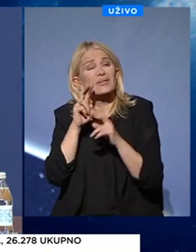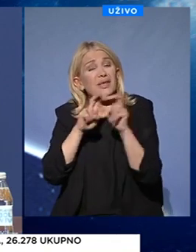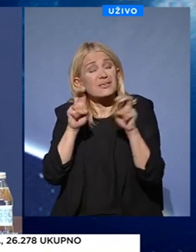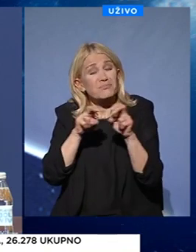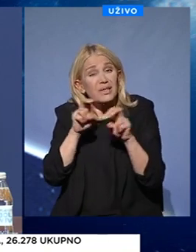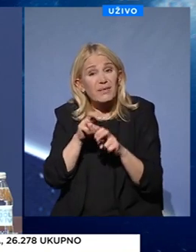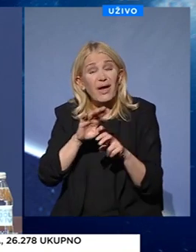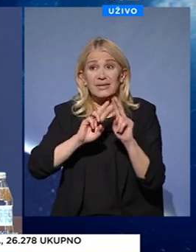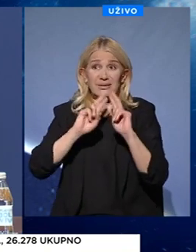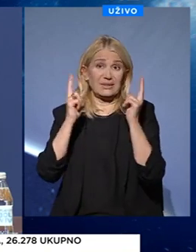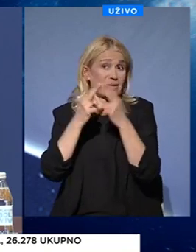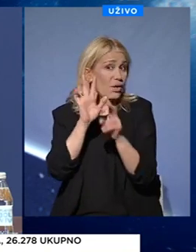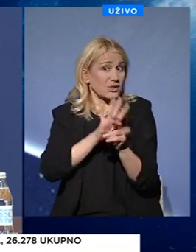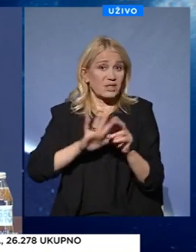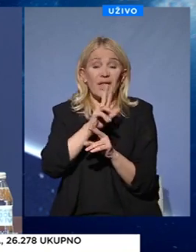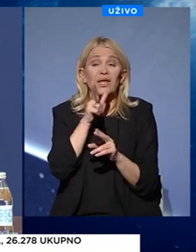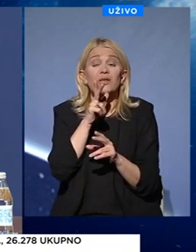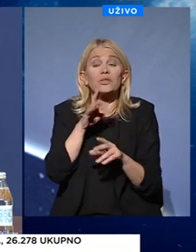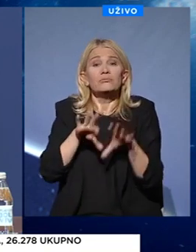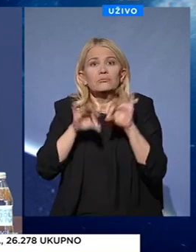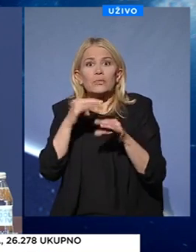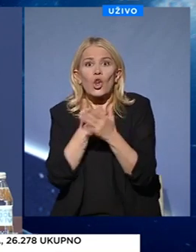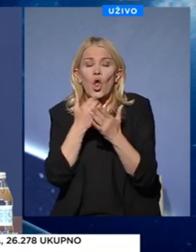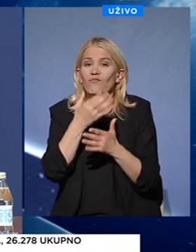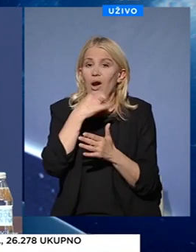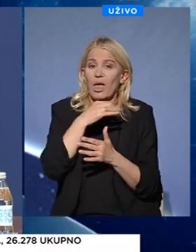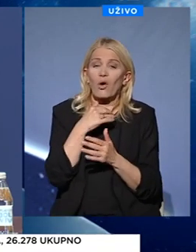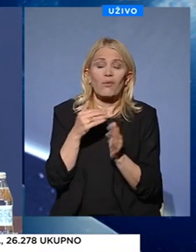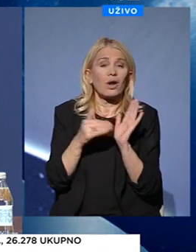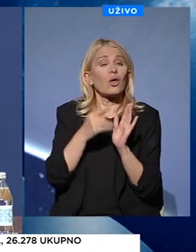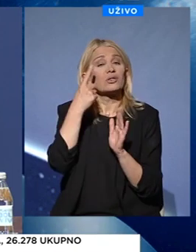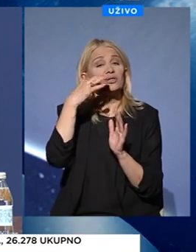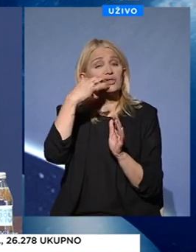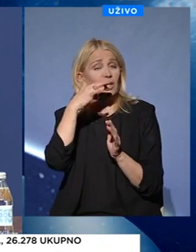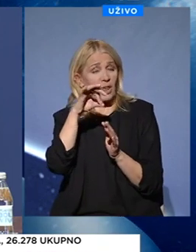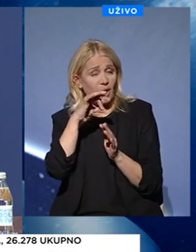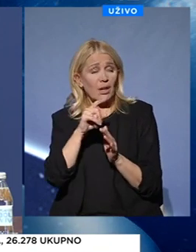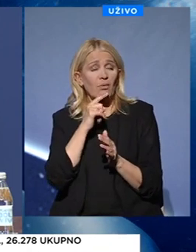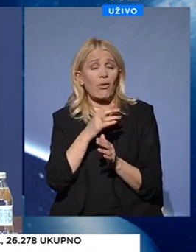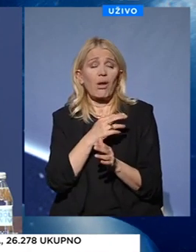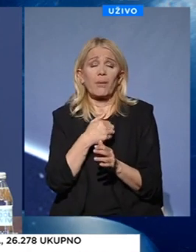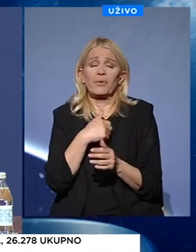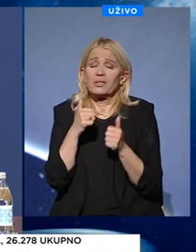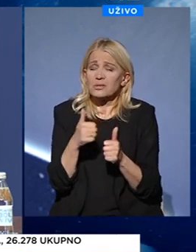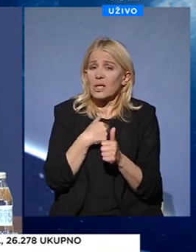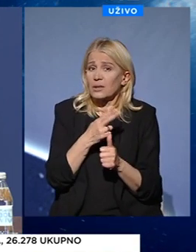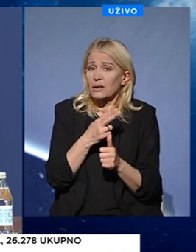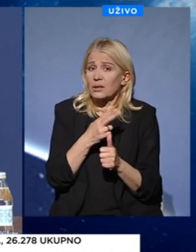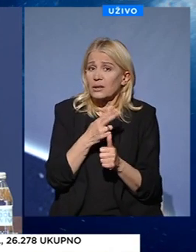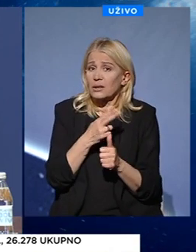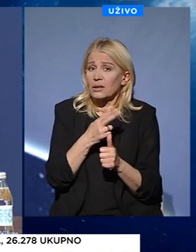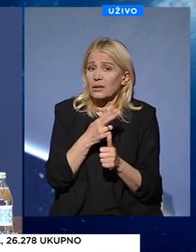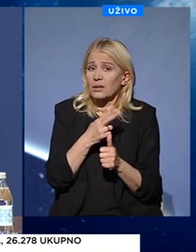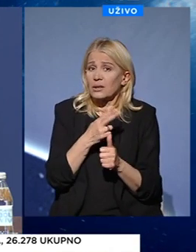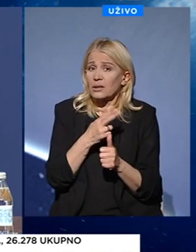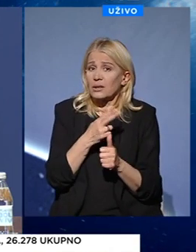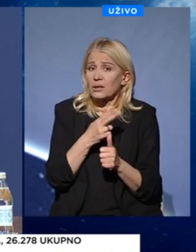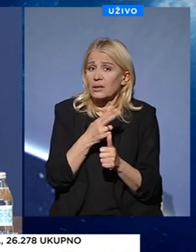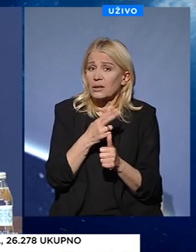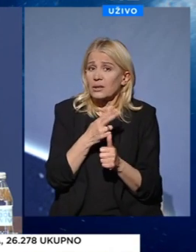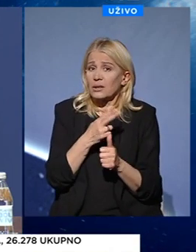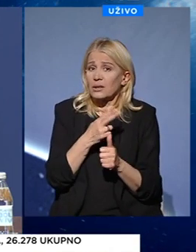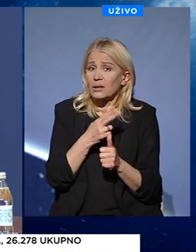svet se trudi da sintetiše i da nađe nove lekove, ali još uvek jedina metoda koju imamo koja je apsolutno sigurna i pouzdana u sprečavanju ove